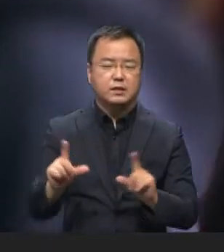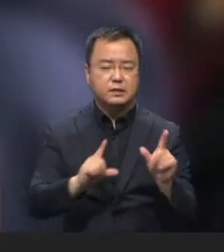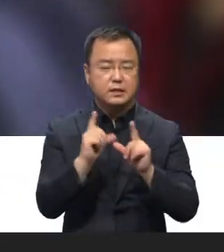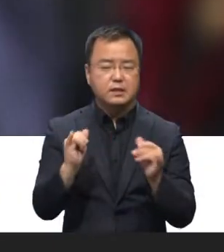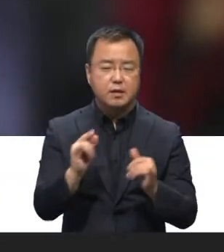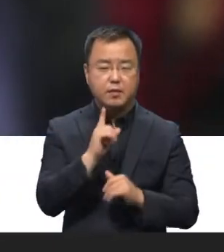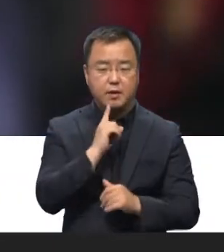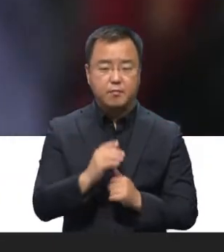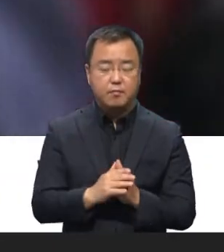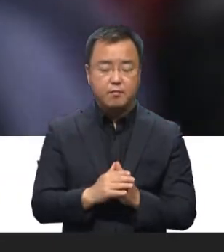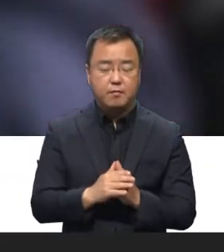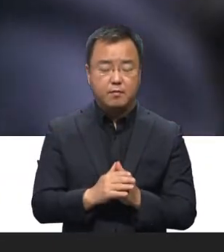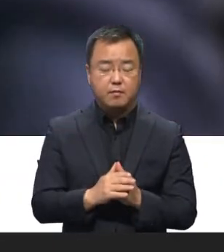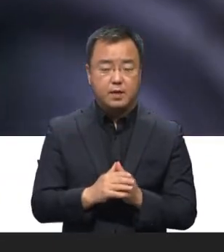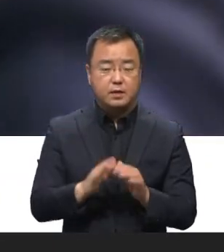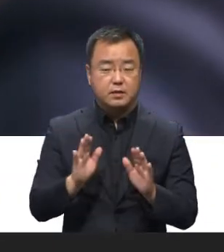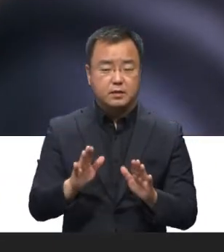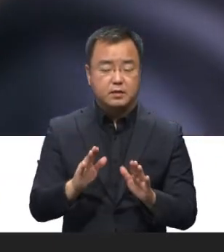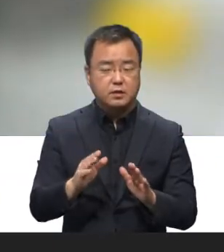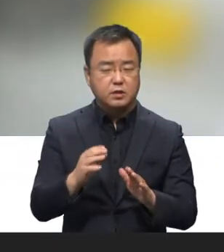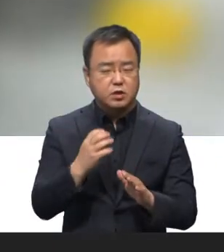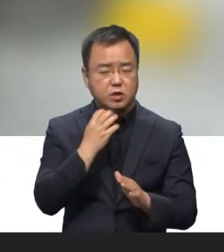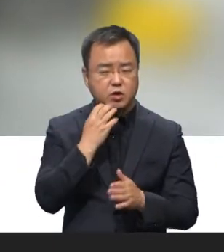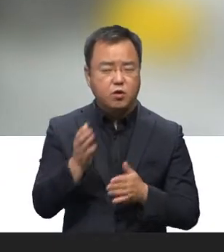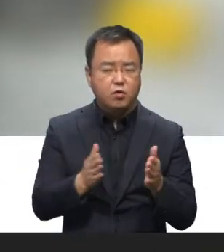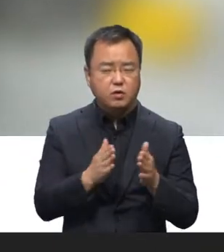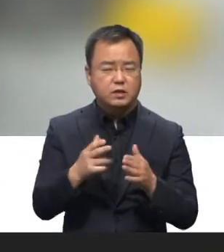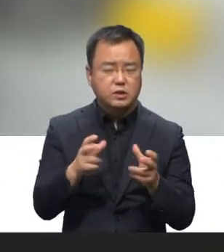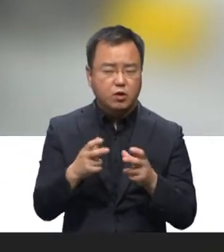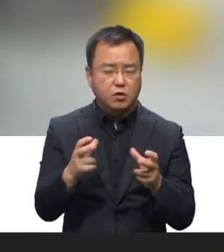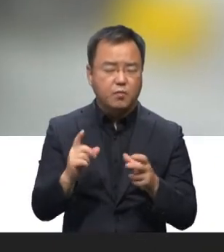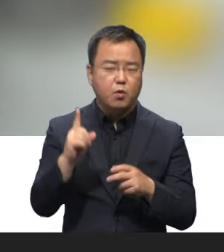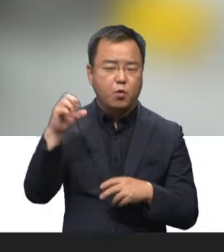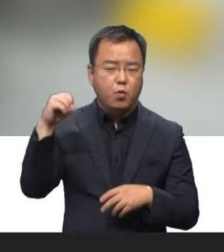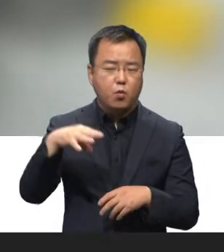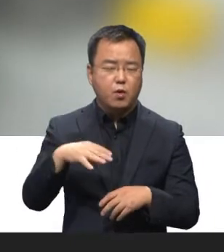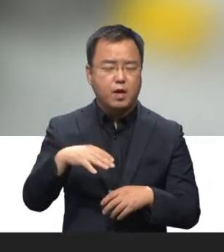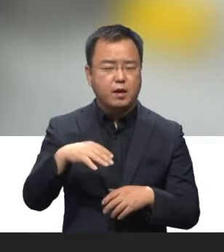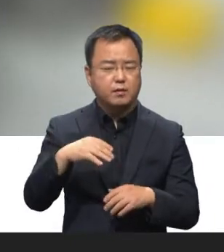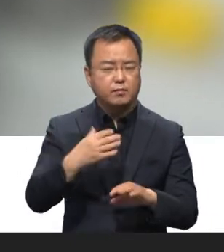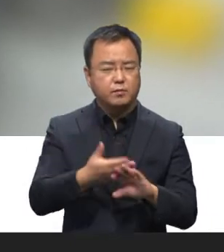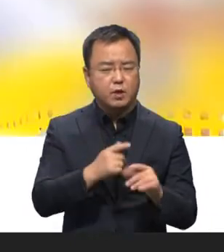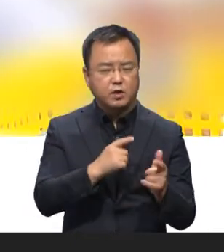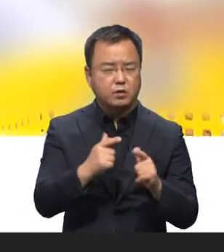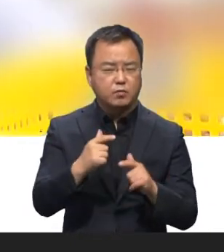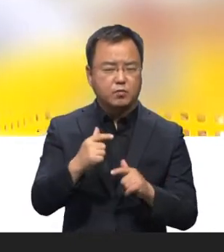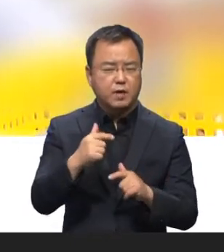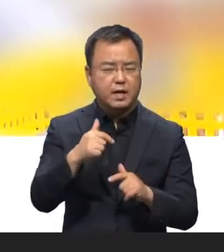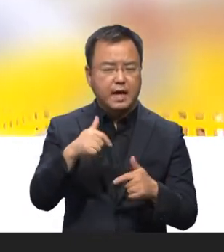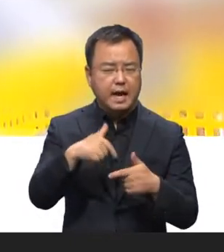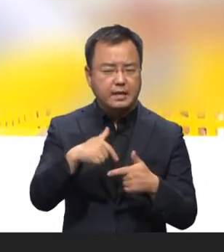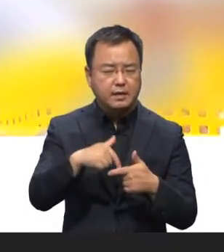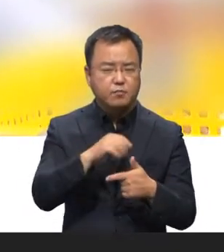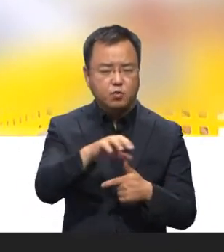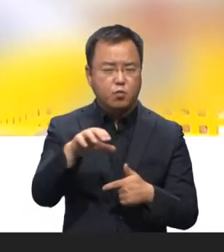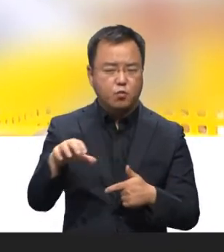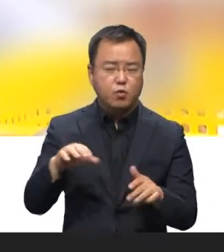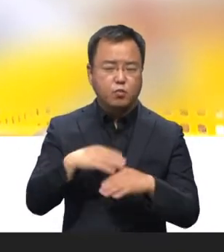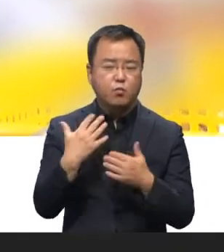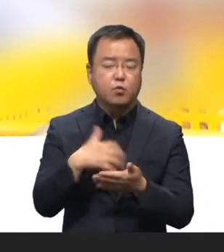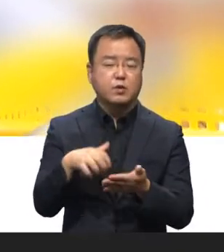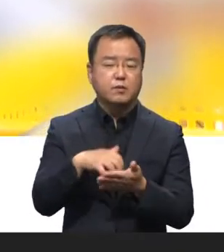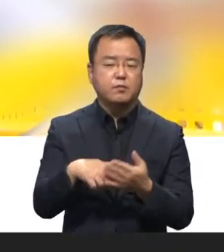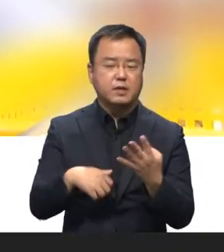강남과 양천구 전기 성남시와 고양시 등 수도권 열대 지방 자치단체 학생들이 전체 입학생 에 44%